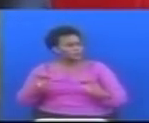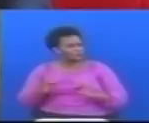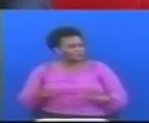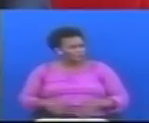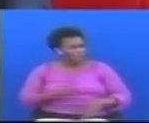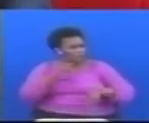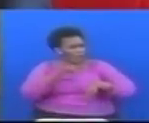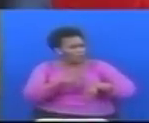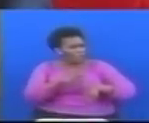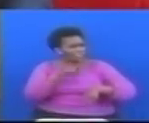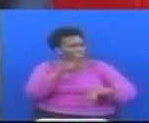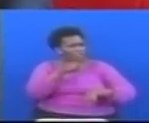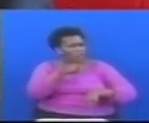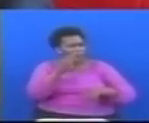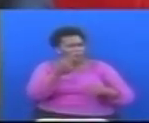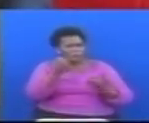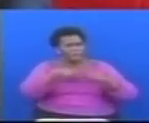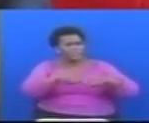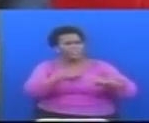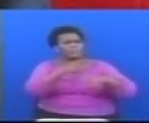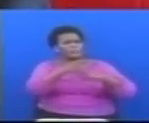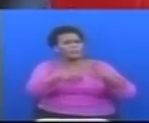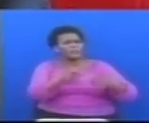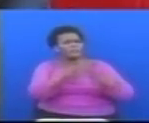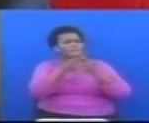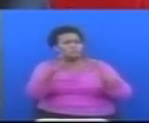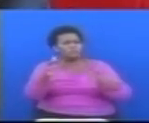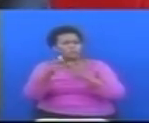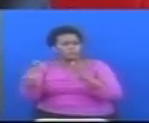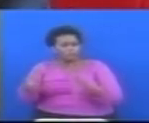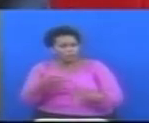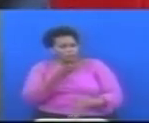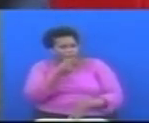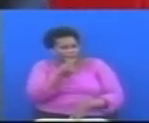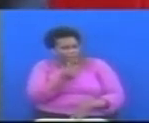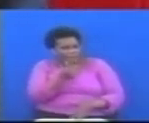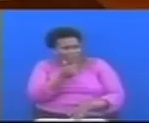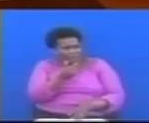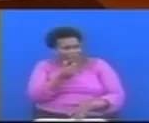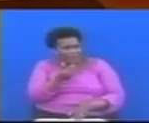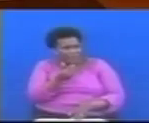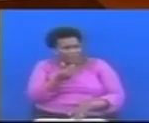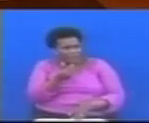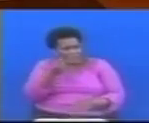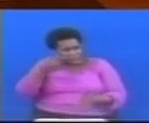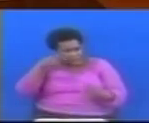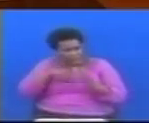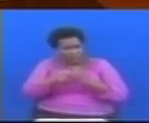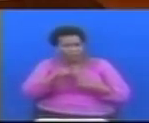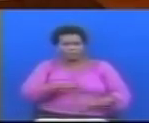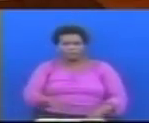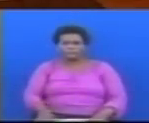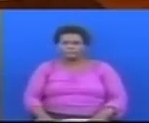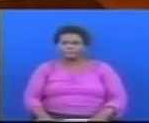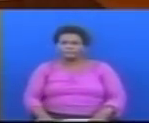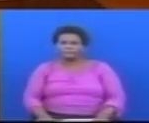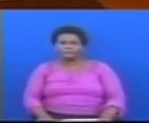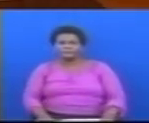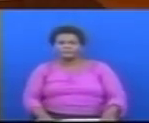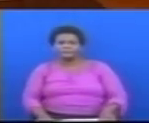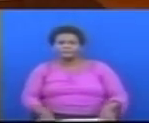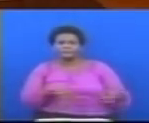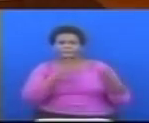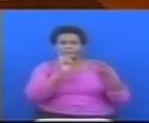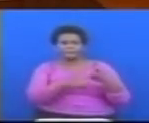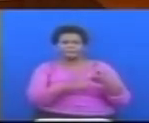mikubwa ndani ya nchi kwa fedha za ndani. Lini fedha na wananchi hizi zitapatikana? La pili, Mheshimiwa